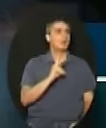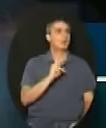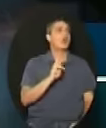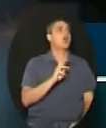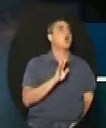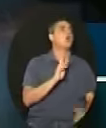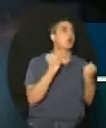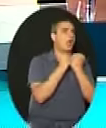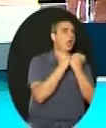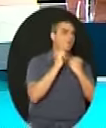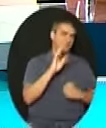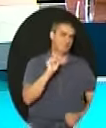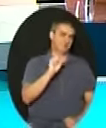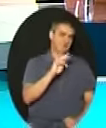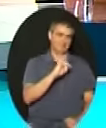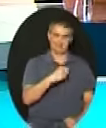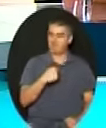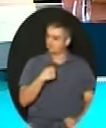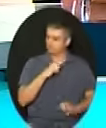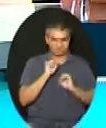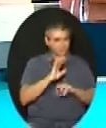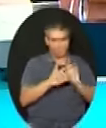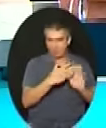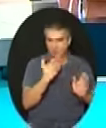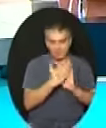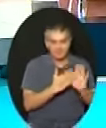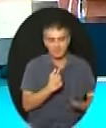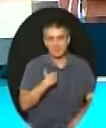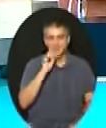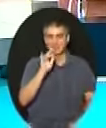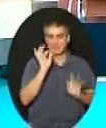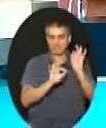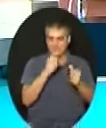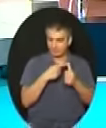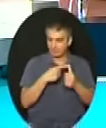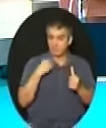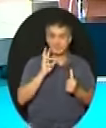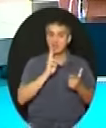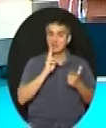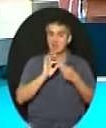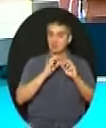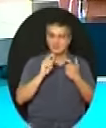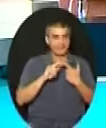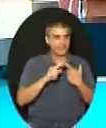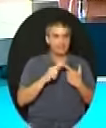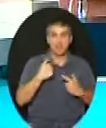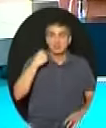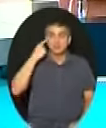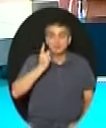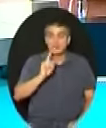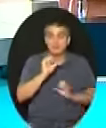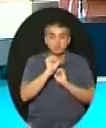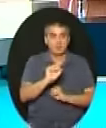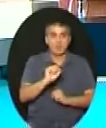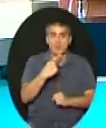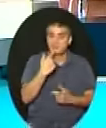קרקובסקי. סליחה. אני בעד לגמרי עם כל מה שאתה אמרת. אני נגד גידופים. אני נגד כללות ברשת. אני חושב שמי שתומך,